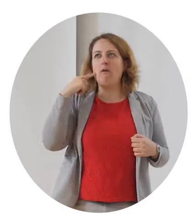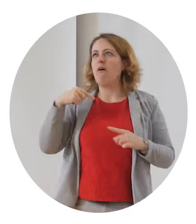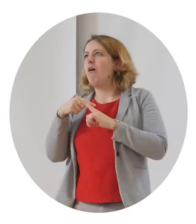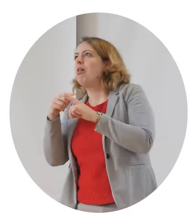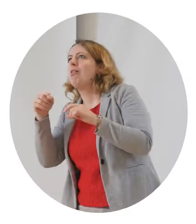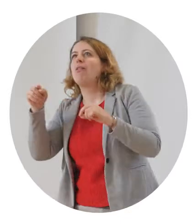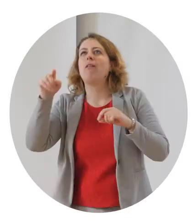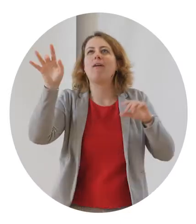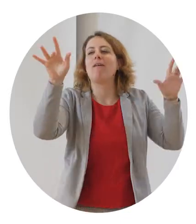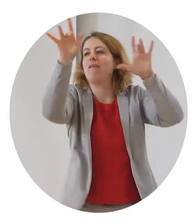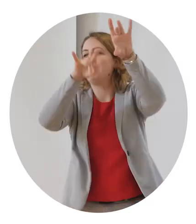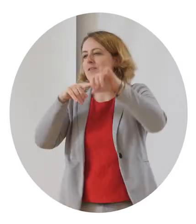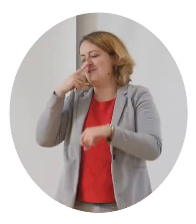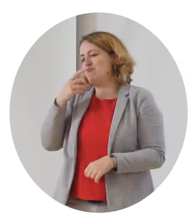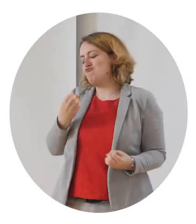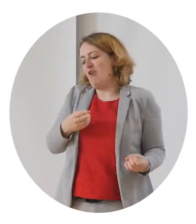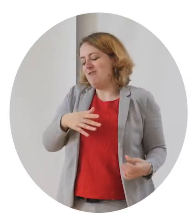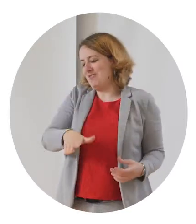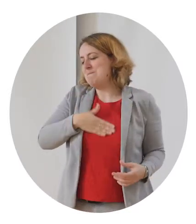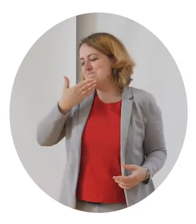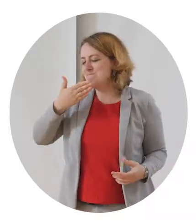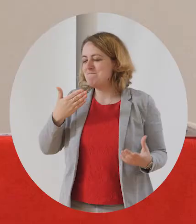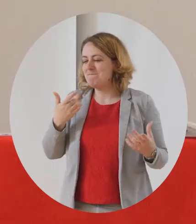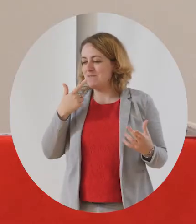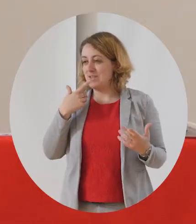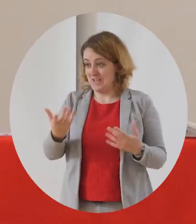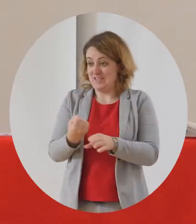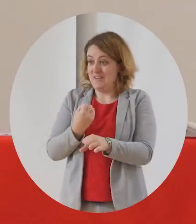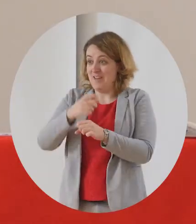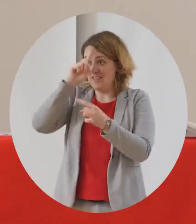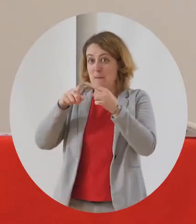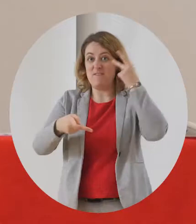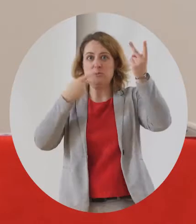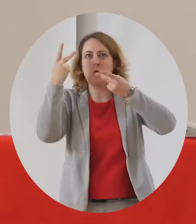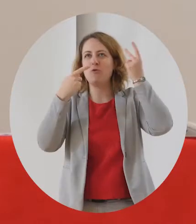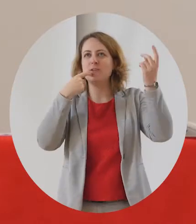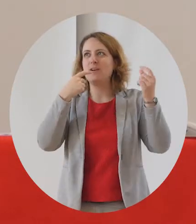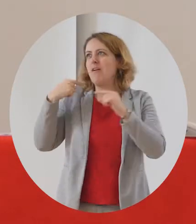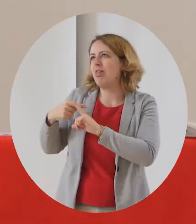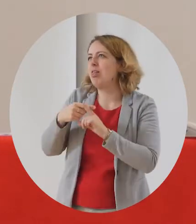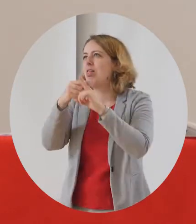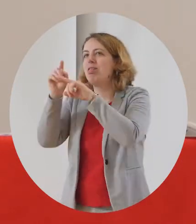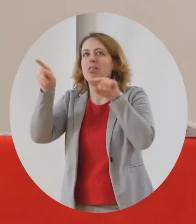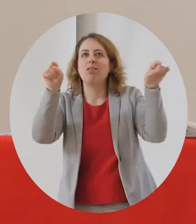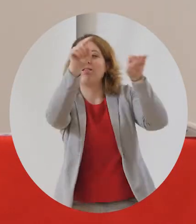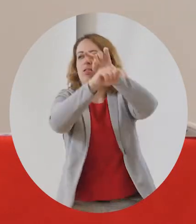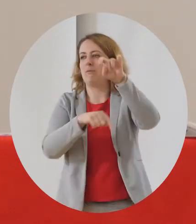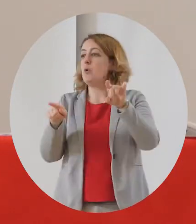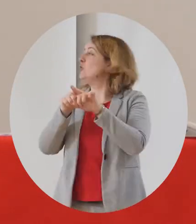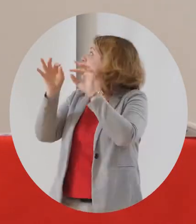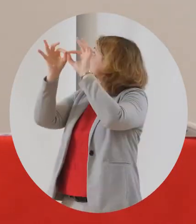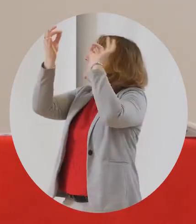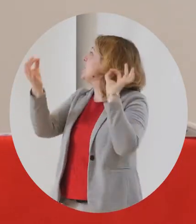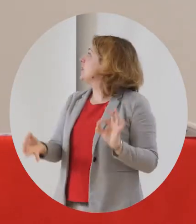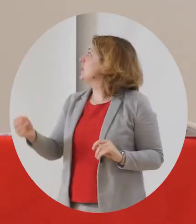à les suivre des yeux. Et en général, ça les amuse beaucoup. Donc c'est une activité qui leur fait beaucoup travailler la vision. Il y a les fils